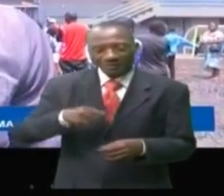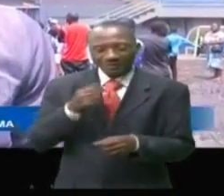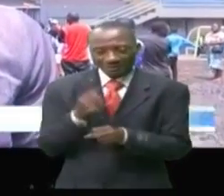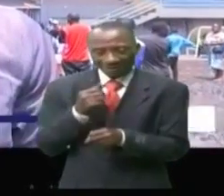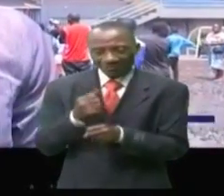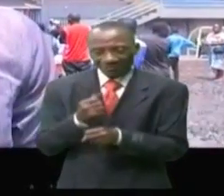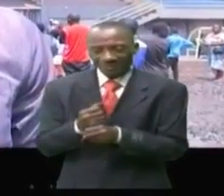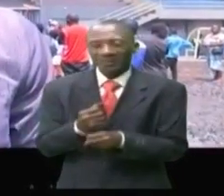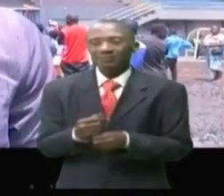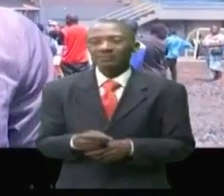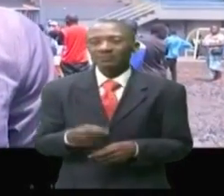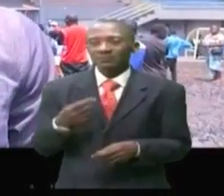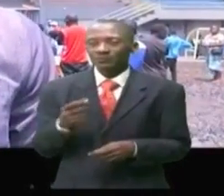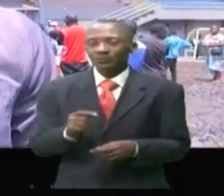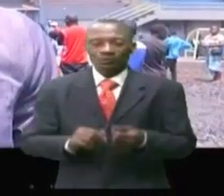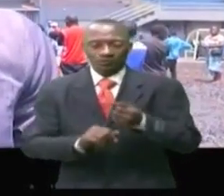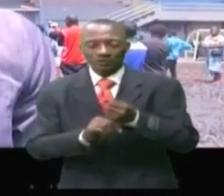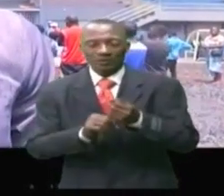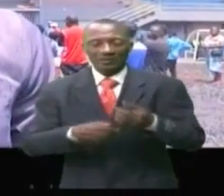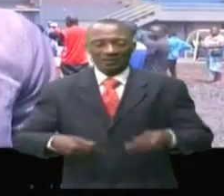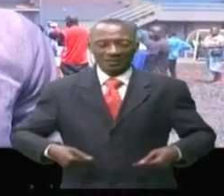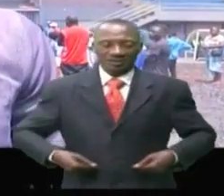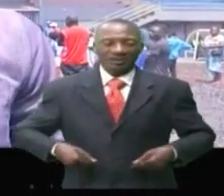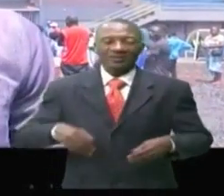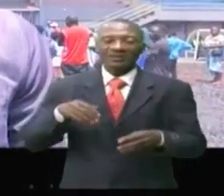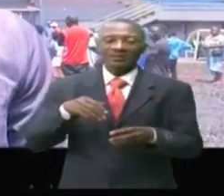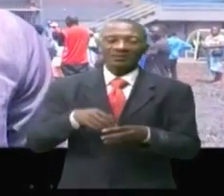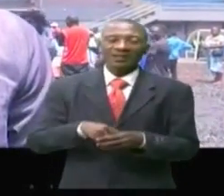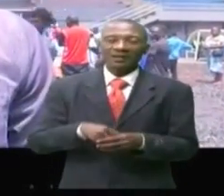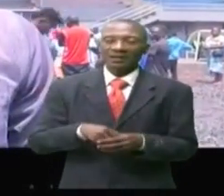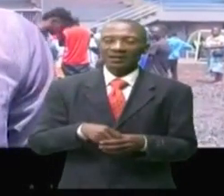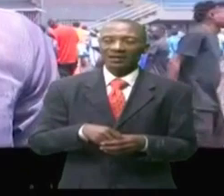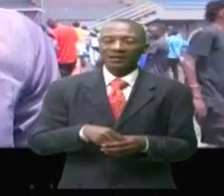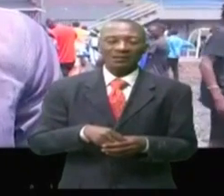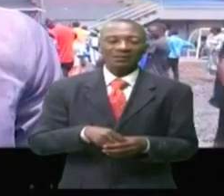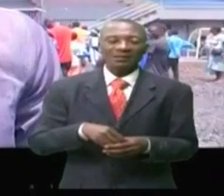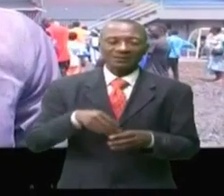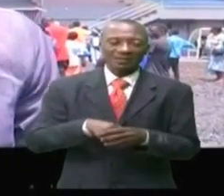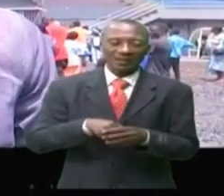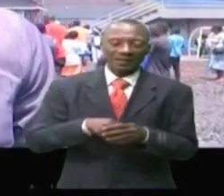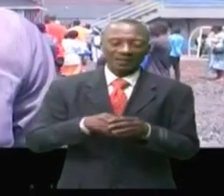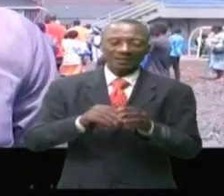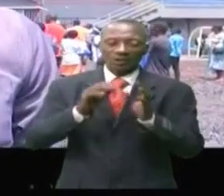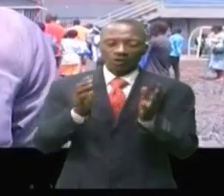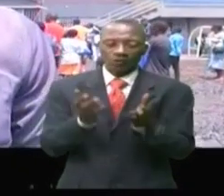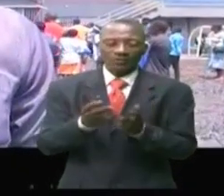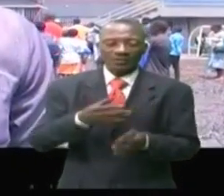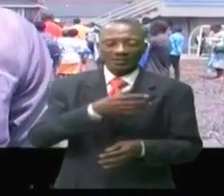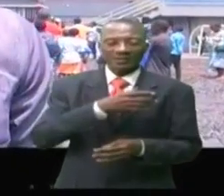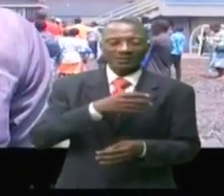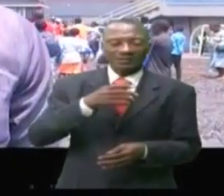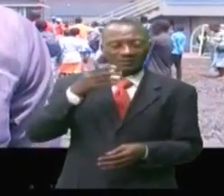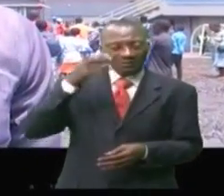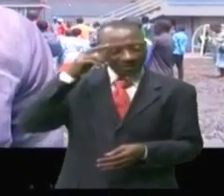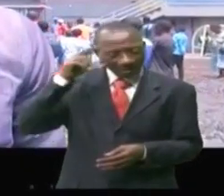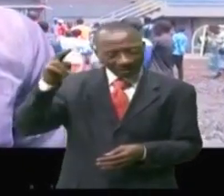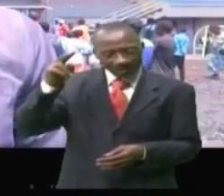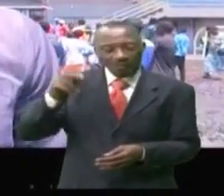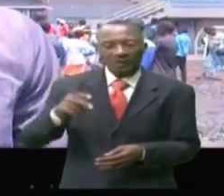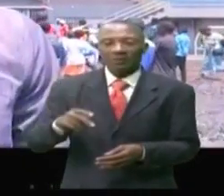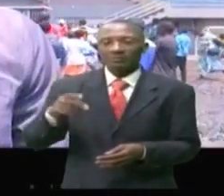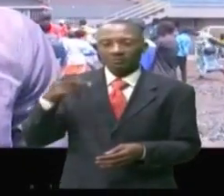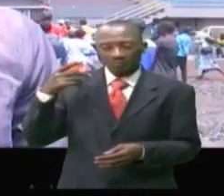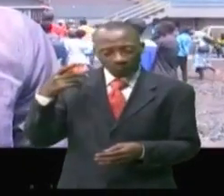moment, a été privée de son bien, des loisirs. Et aujourd'hui, la jeunesse a manifesté son ras-le-bol